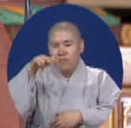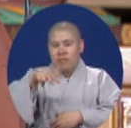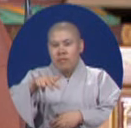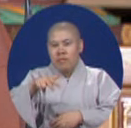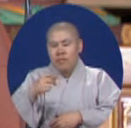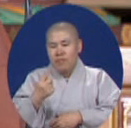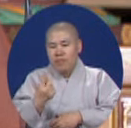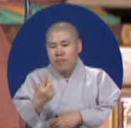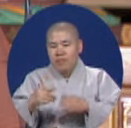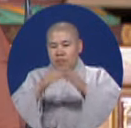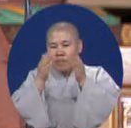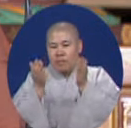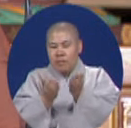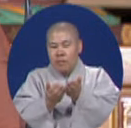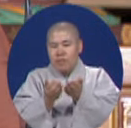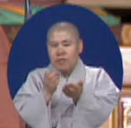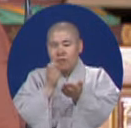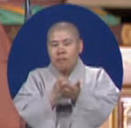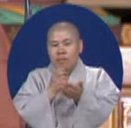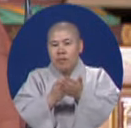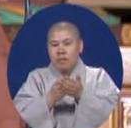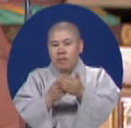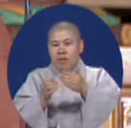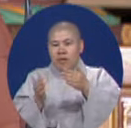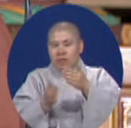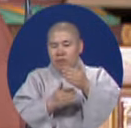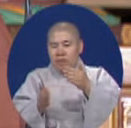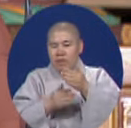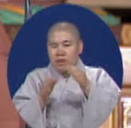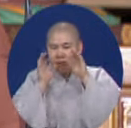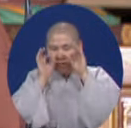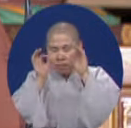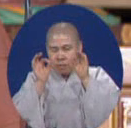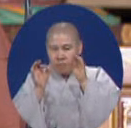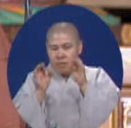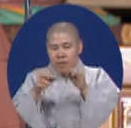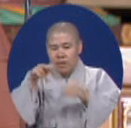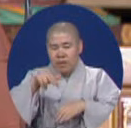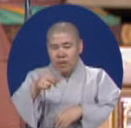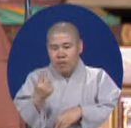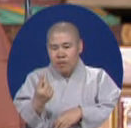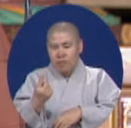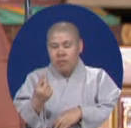조자는 일체법이 공한 걸 보는 게 조고요. 용자는 그걸 마음대로 활용하는 게 용이에요.